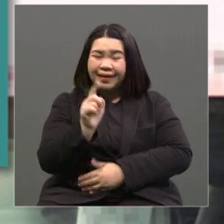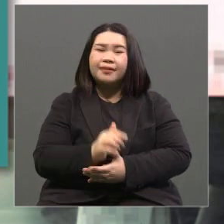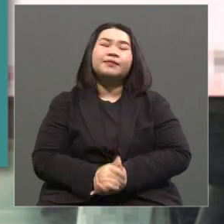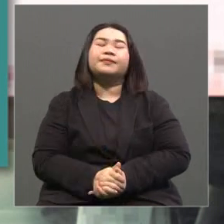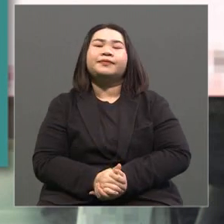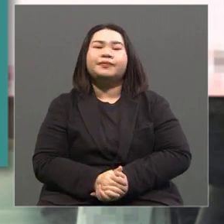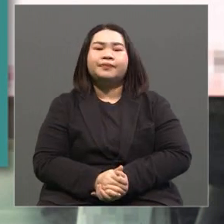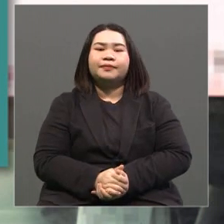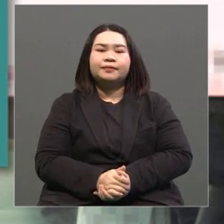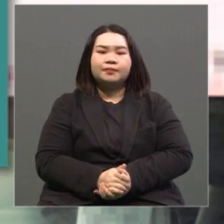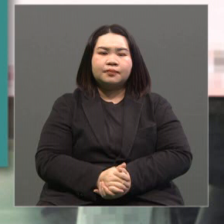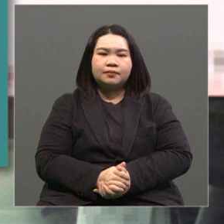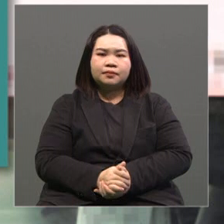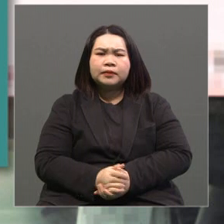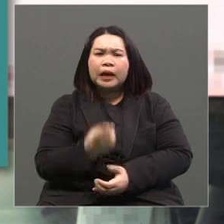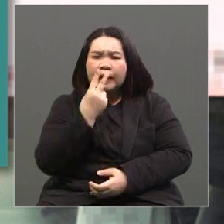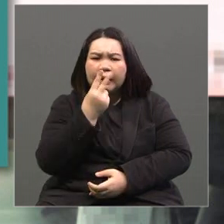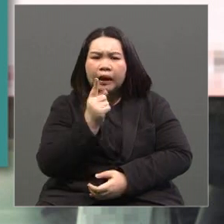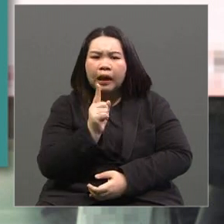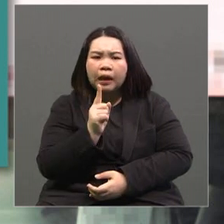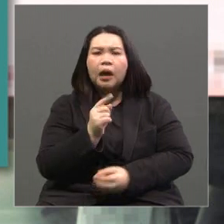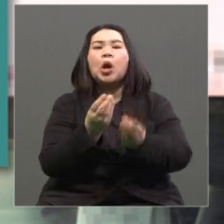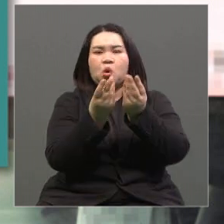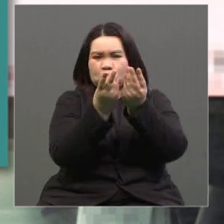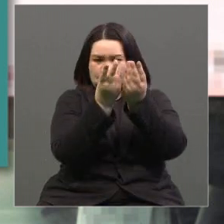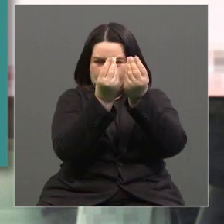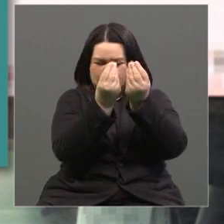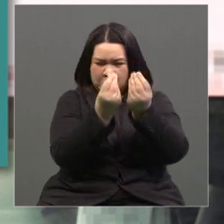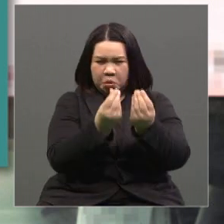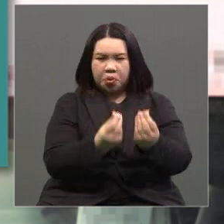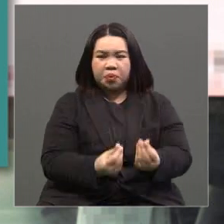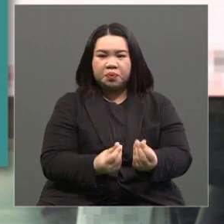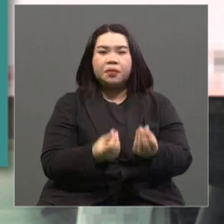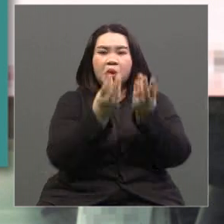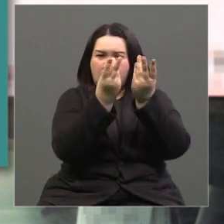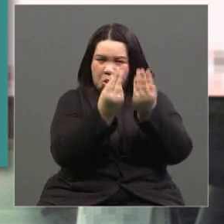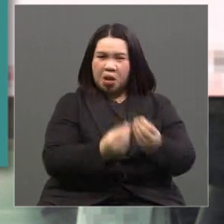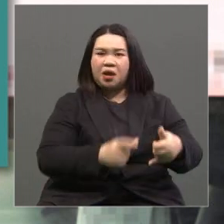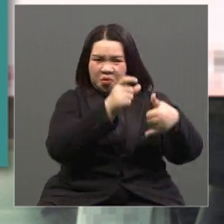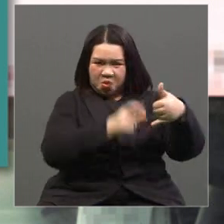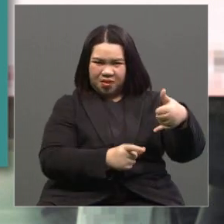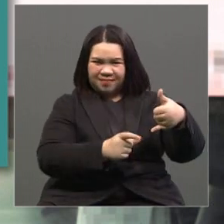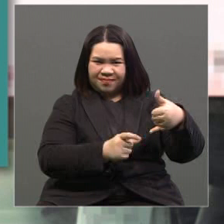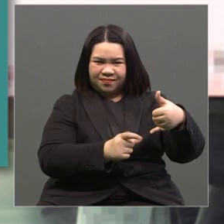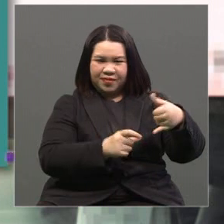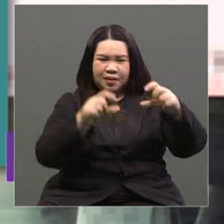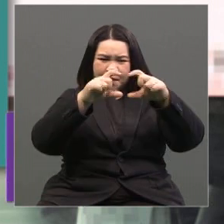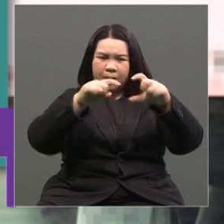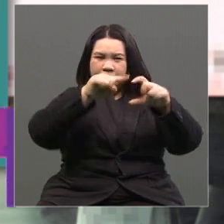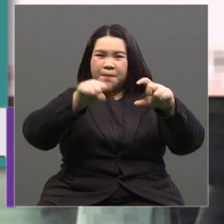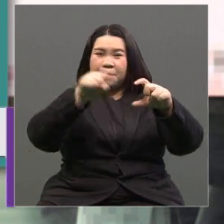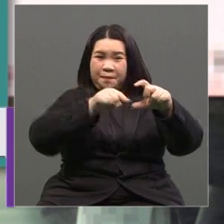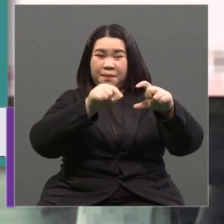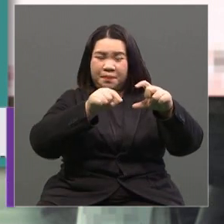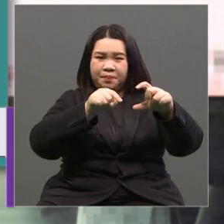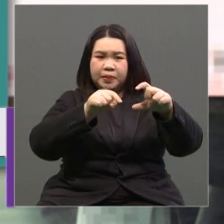จะแทบไม่มีอะไรเลยค่ะนอกจากอะไรคะหมายเลขของผู้สมัครเท่านั้นและช่องสำหรับกากบาทโดย